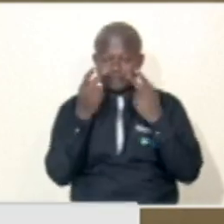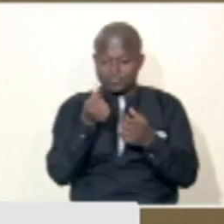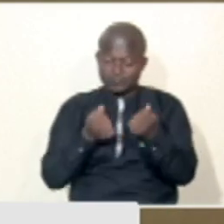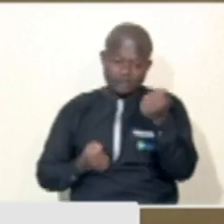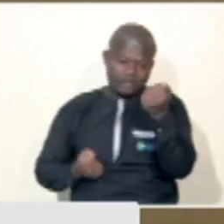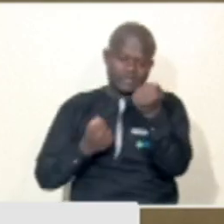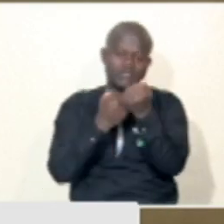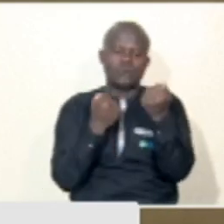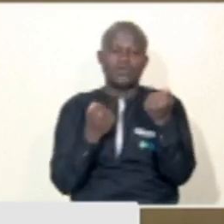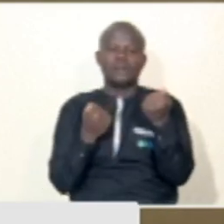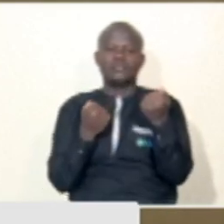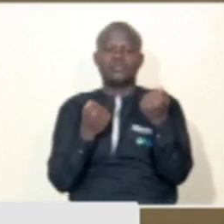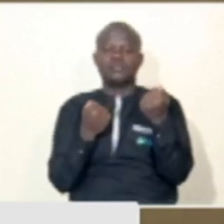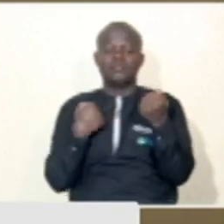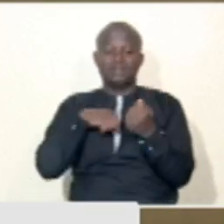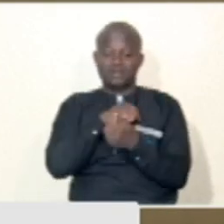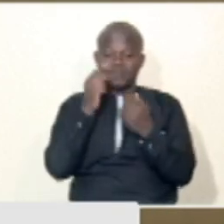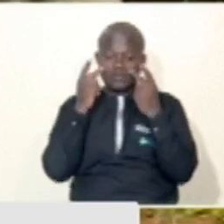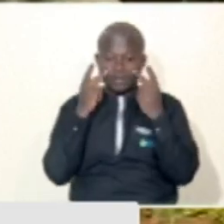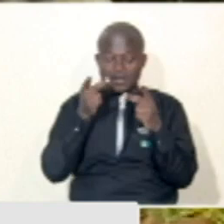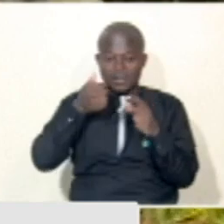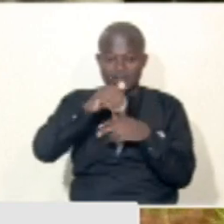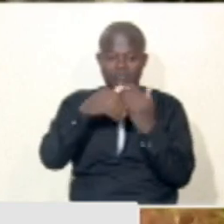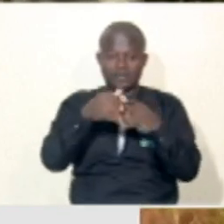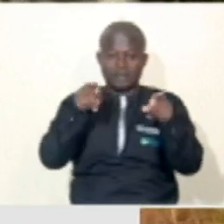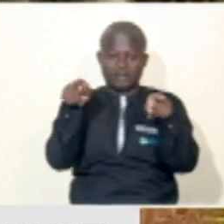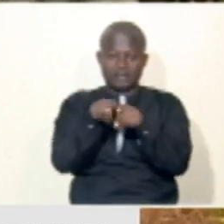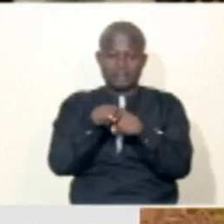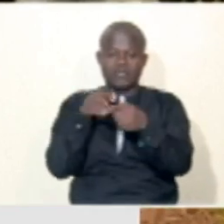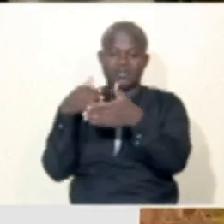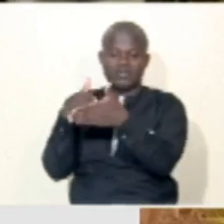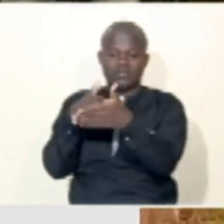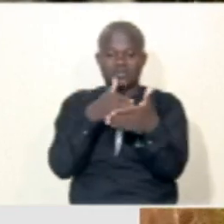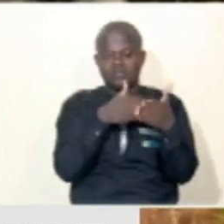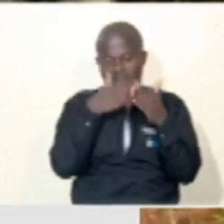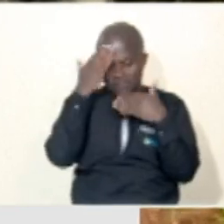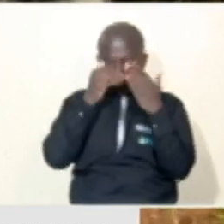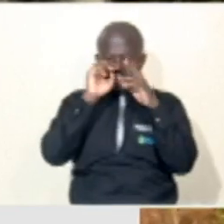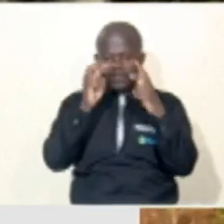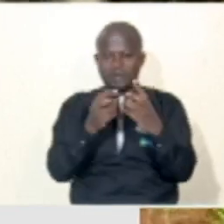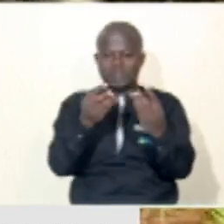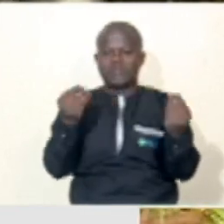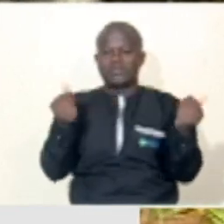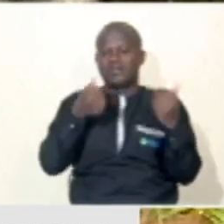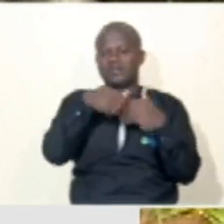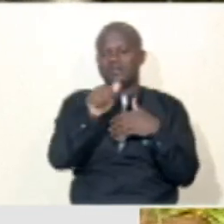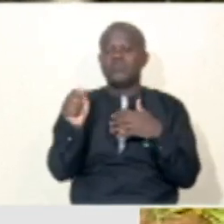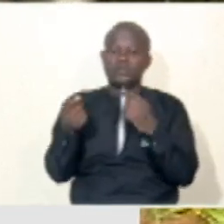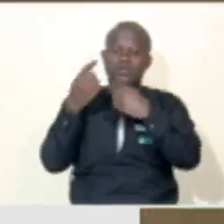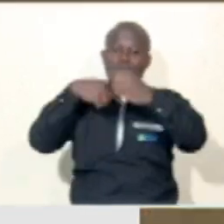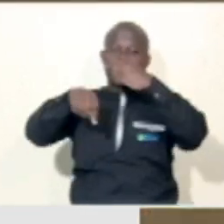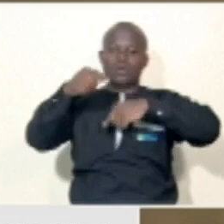y'ingoboka y'inkunga y'ingoboka tukabona iyo nayo yari inzitizi kuko ibyo twangizaga ari byo birimo